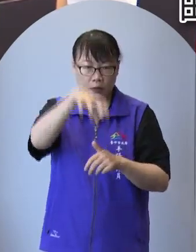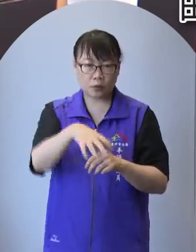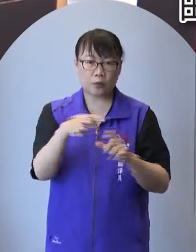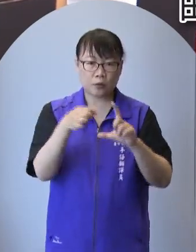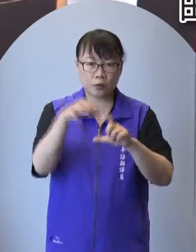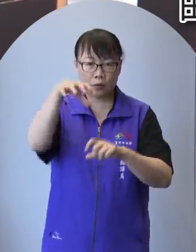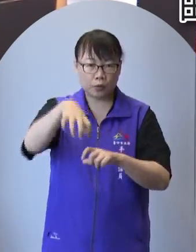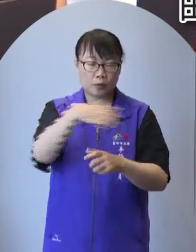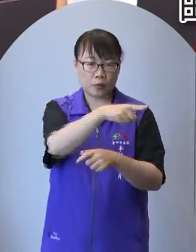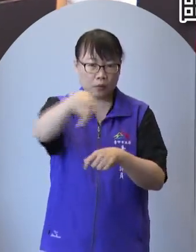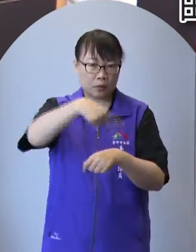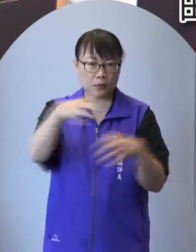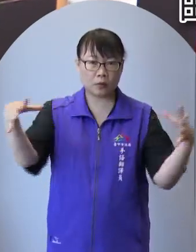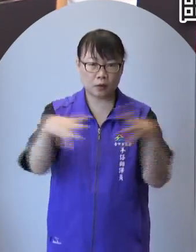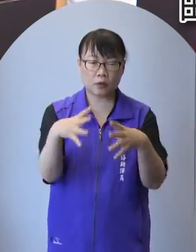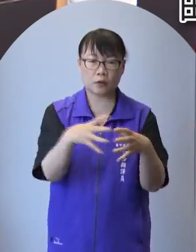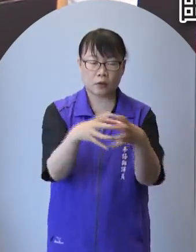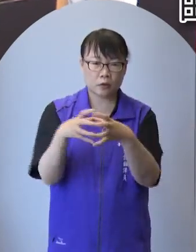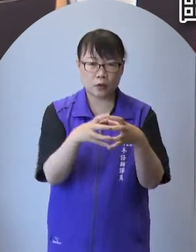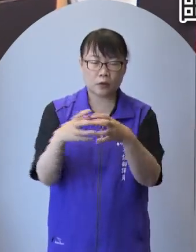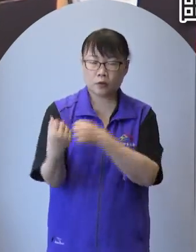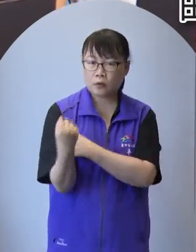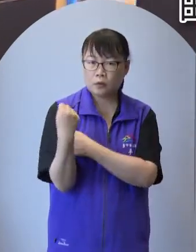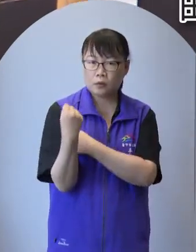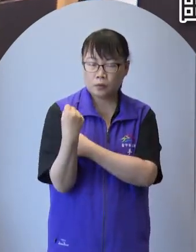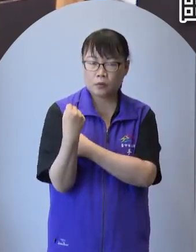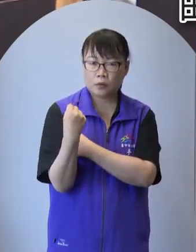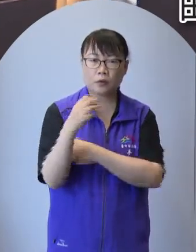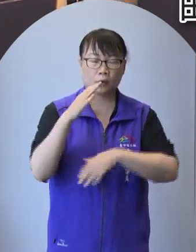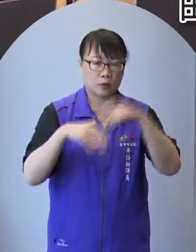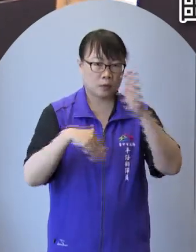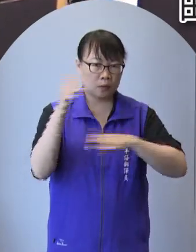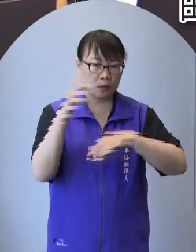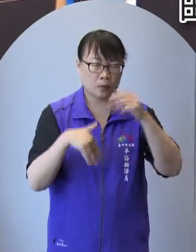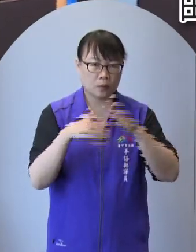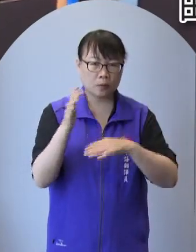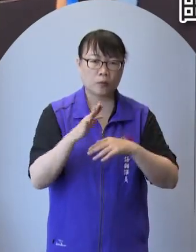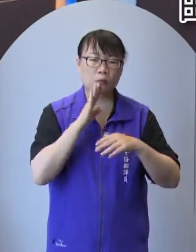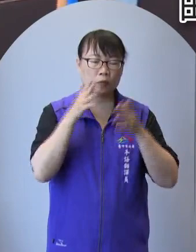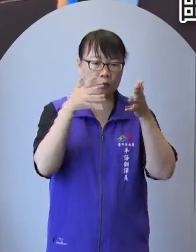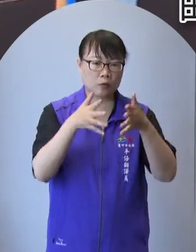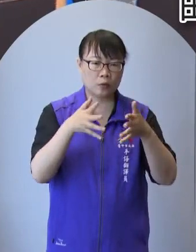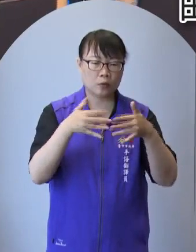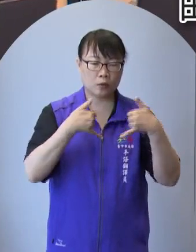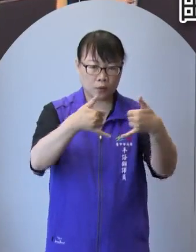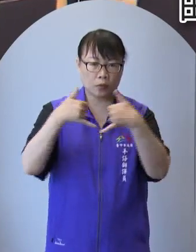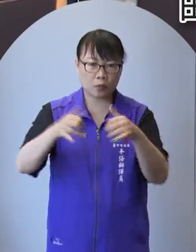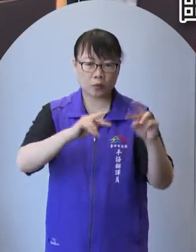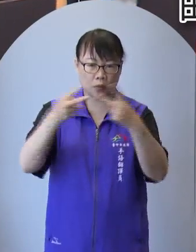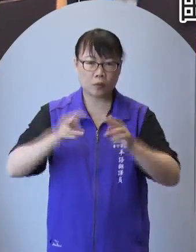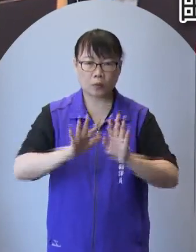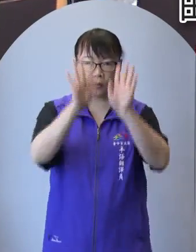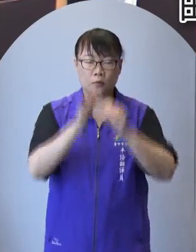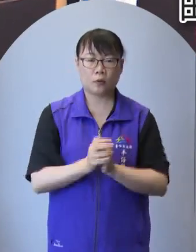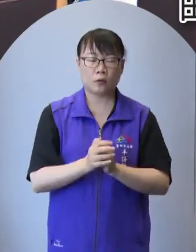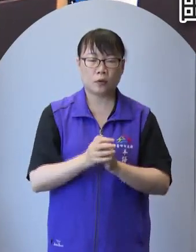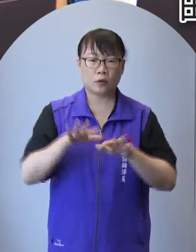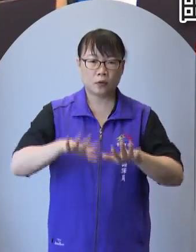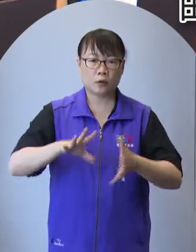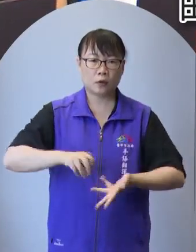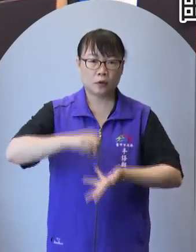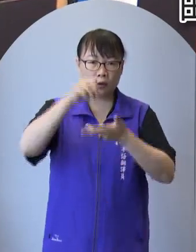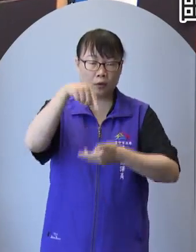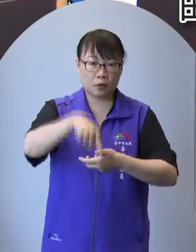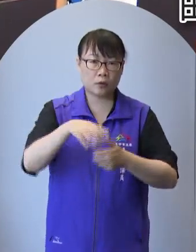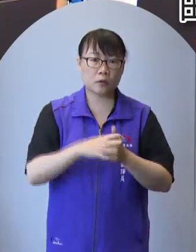大家一起协力啊，把台中市打造更好的道路环境。那今天提到的这个垫付案是